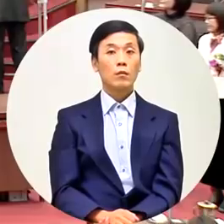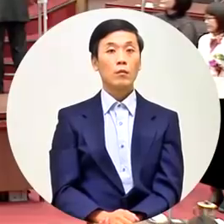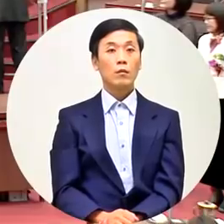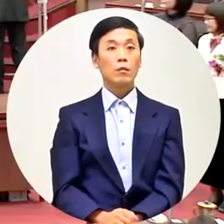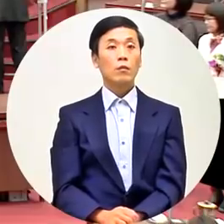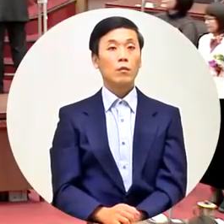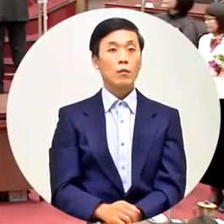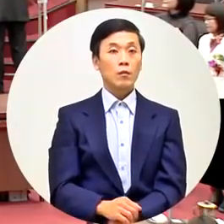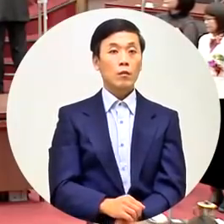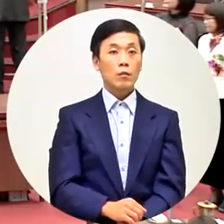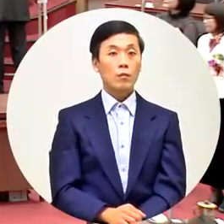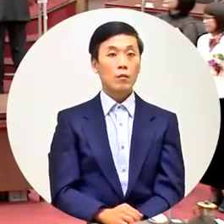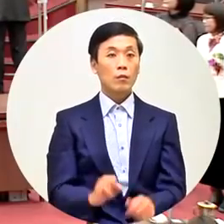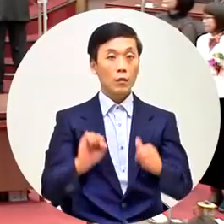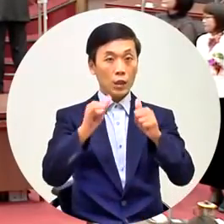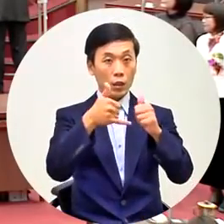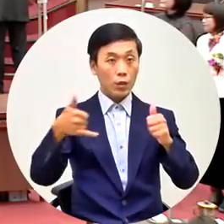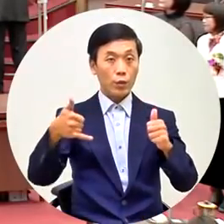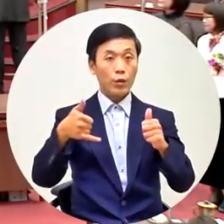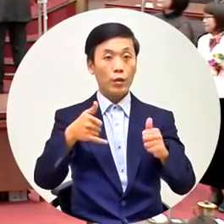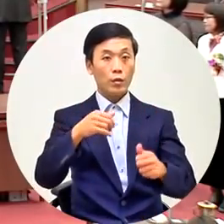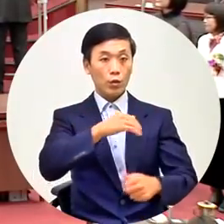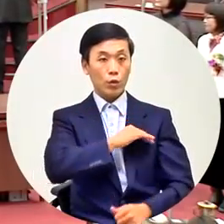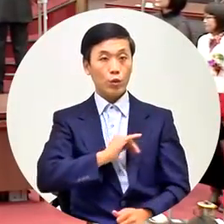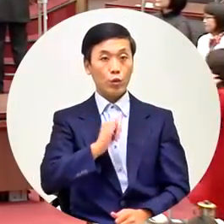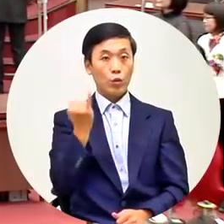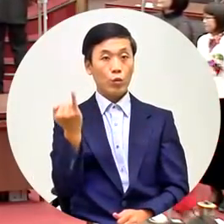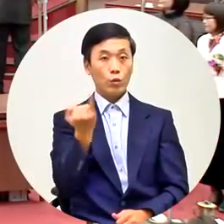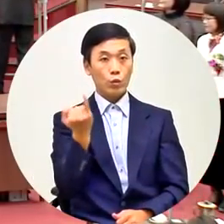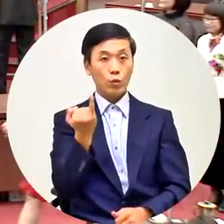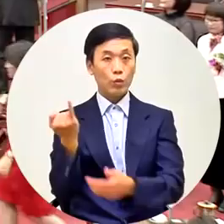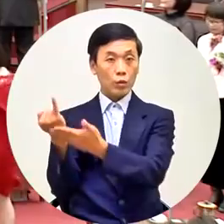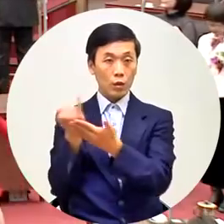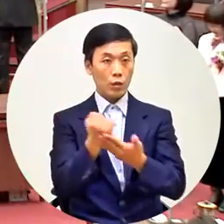请邱宇轩议员领取选票。